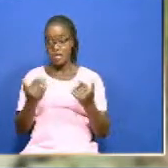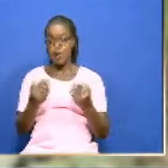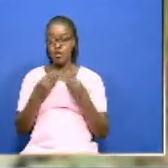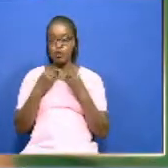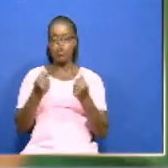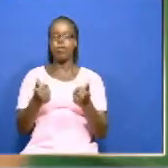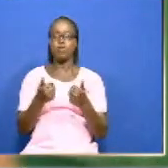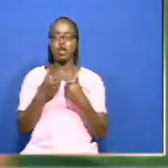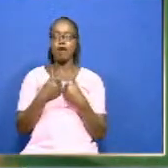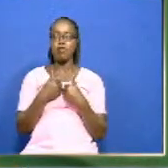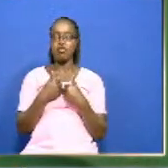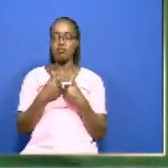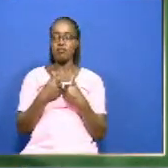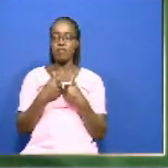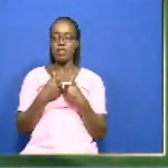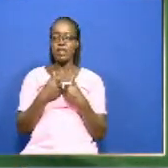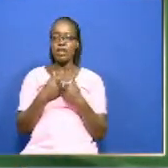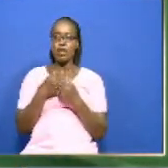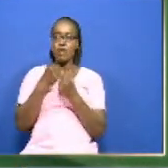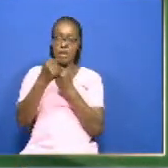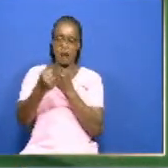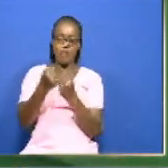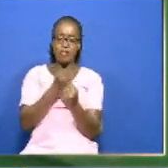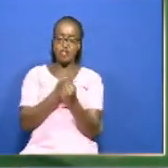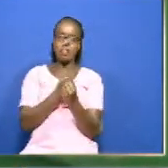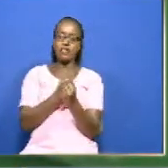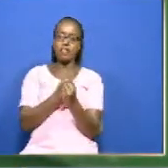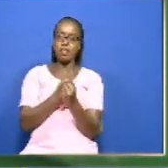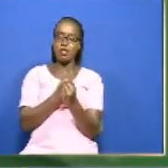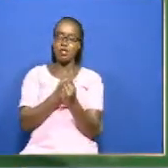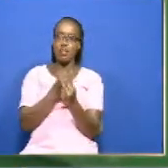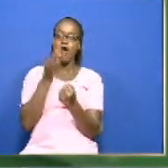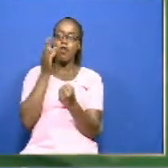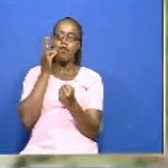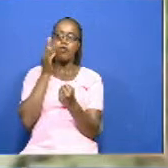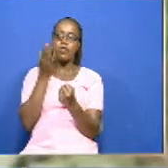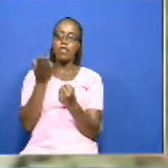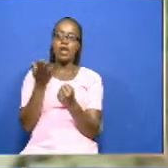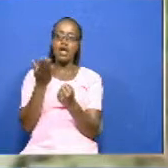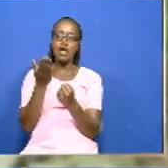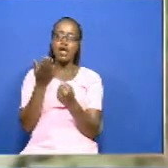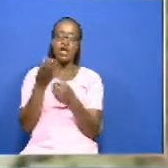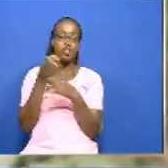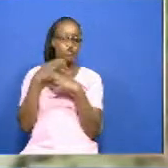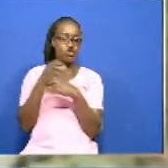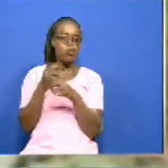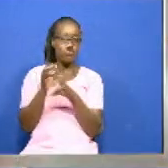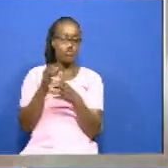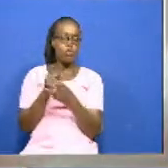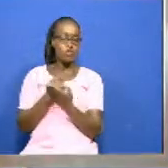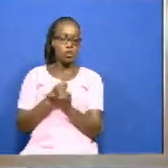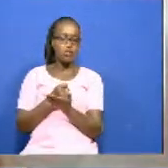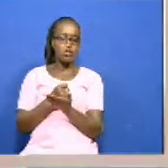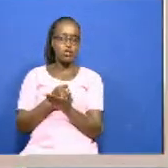solution, tunaweza sifuna matunda yao, we make juice,